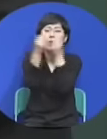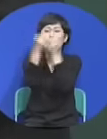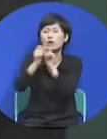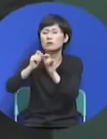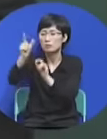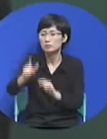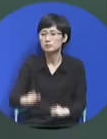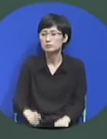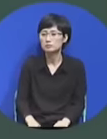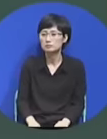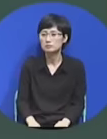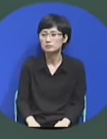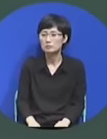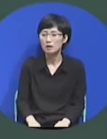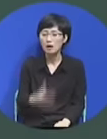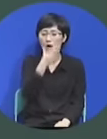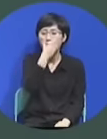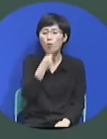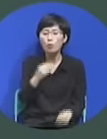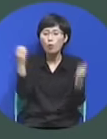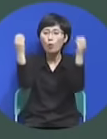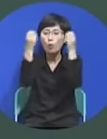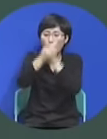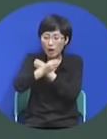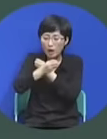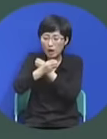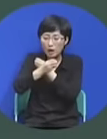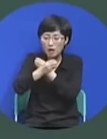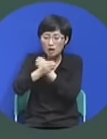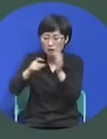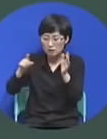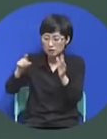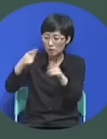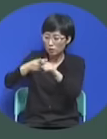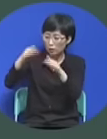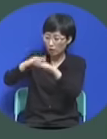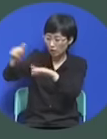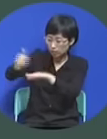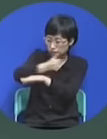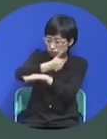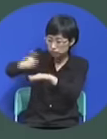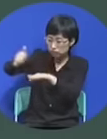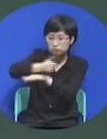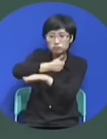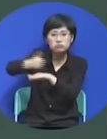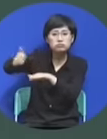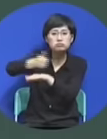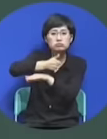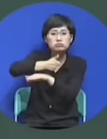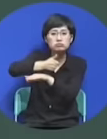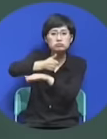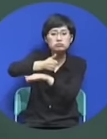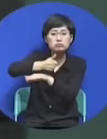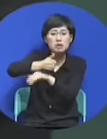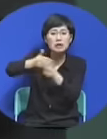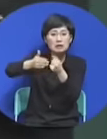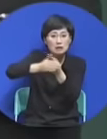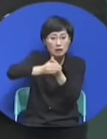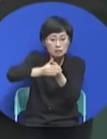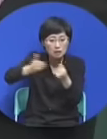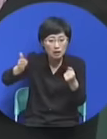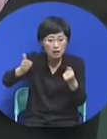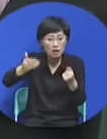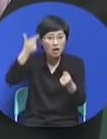而且不是要做什么，而是只要领会就可以。所有的信徒这样的方式过信仰生活。 자, 이래 신앙생활 하다 보니까 영적 싸움 하는 게 아니고 육신적인 싸움을 계속할 수밖에 없는